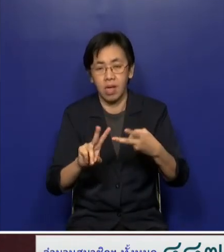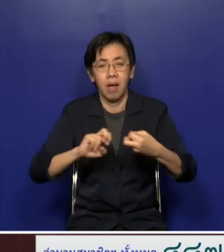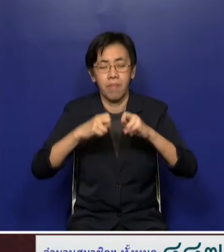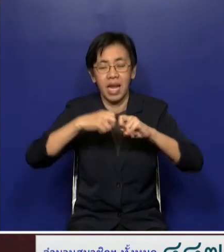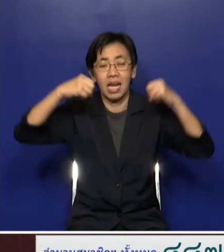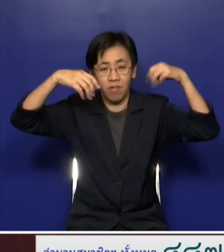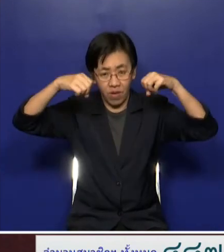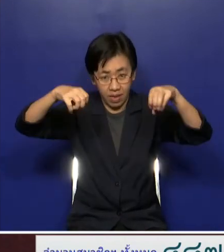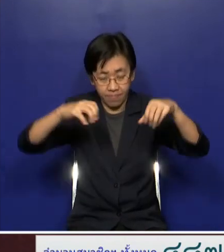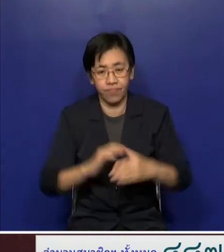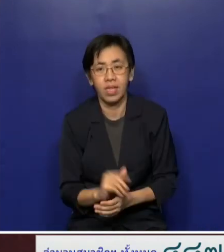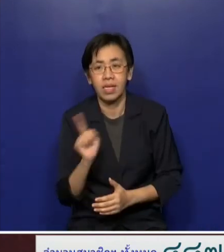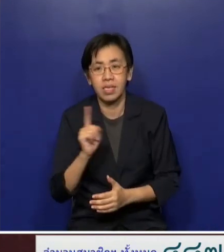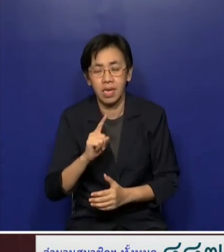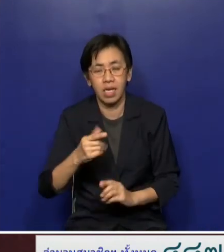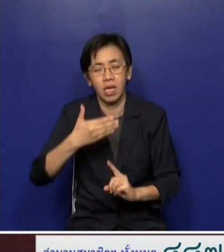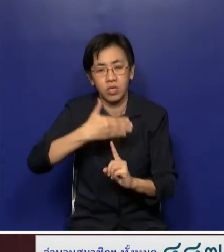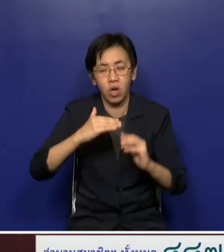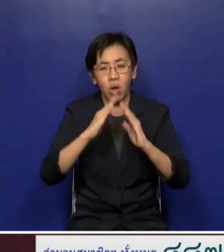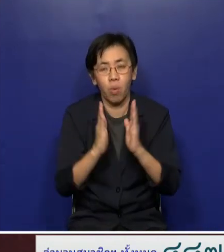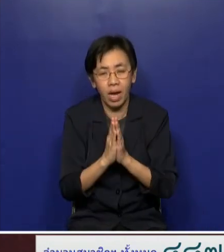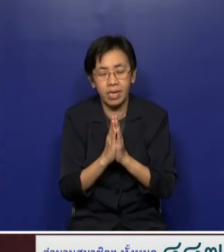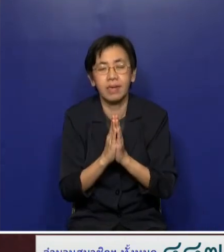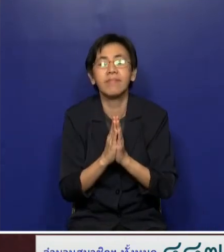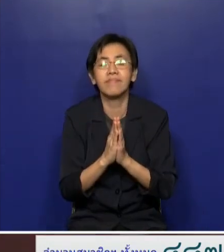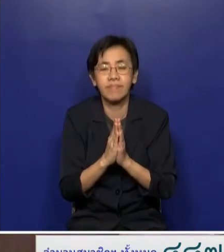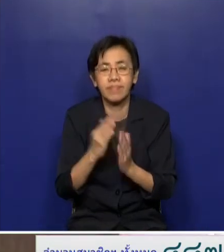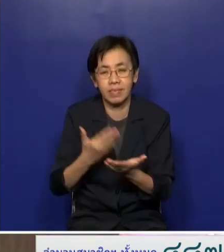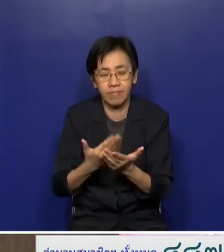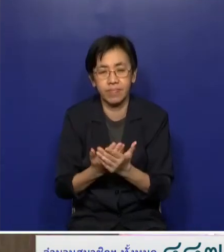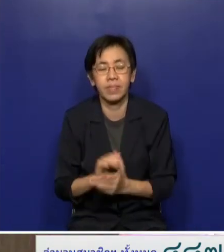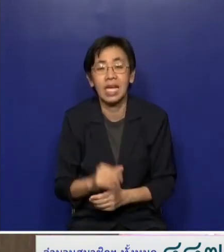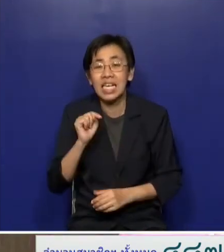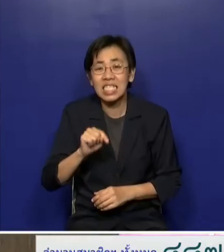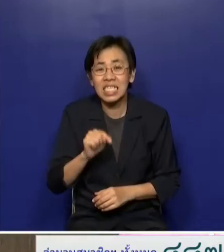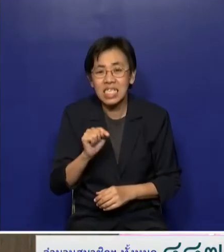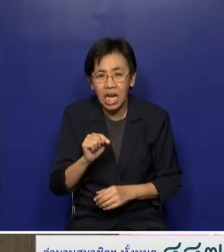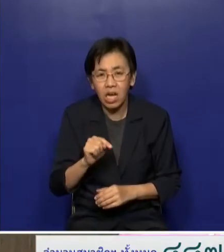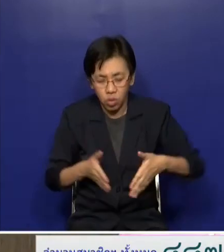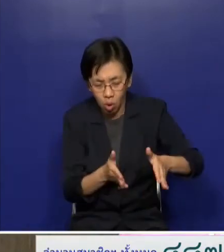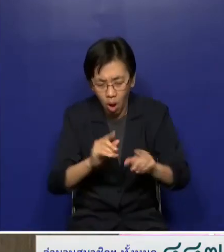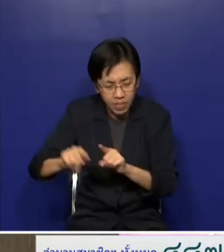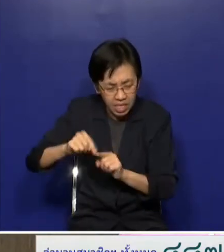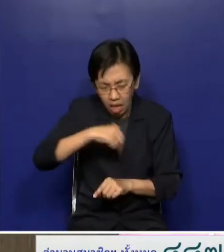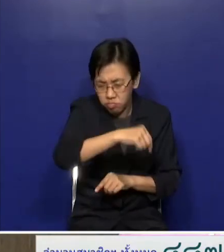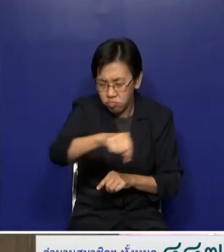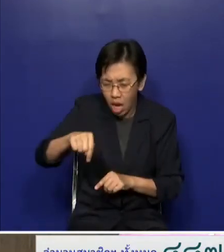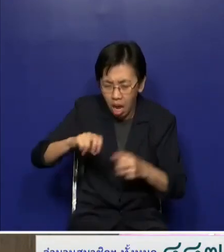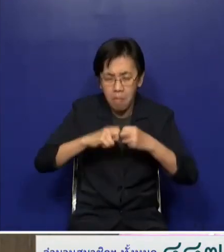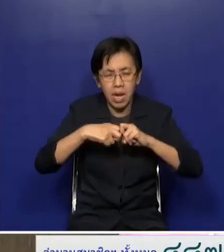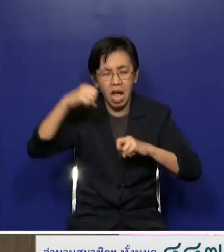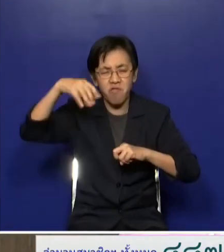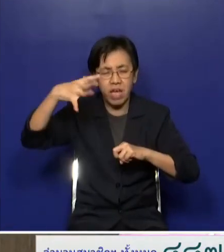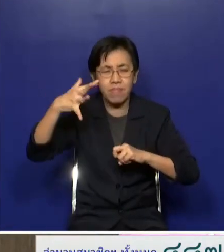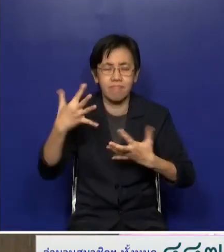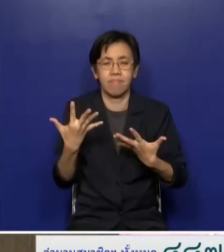สว่าง ตรงสอยวัพลำเงินฟ่ายฟาตามรมค้องคลองบังนาคลองวดหัวคู คลปายบ้างขอเล่